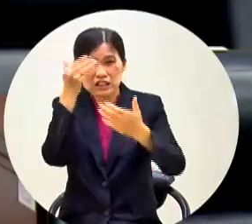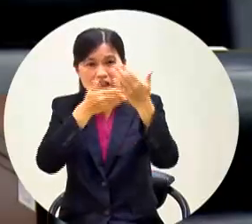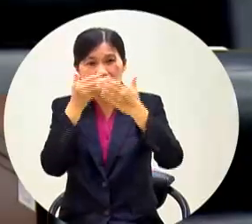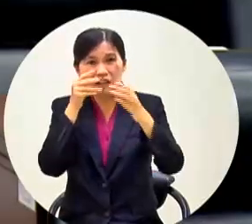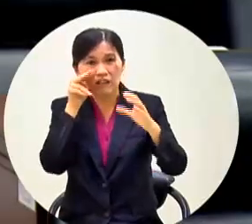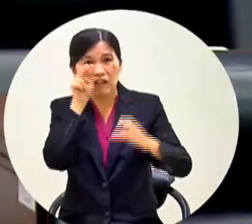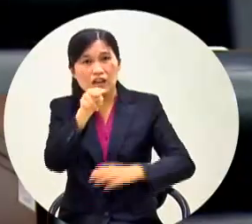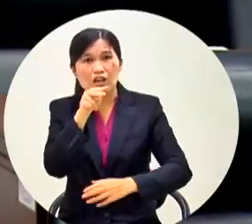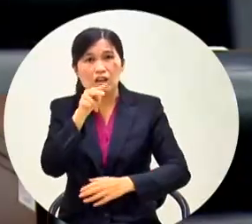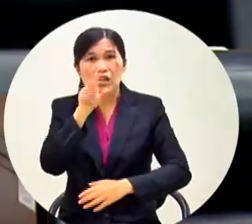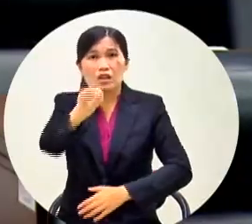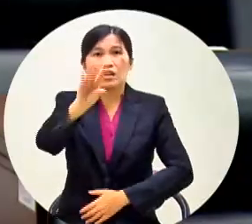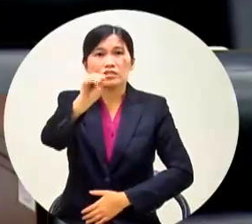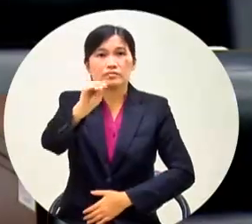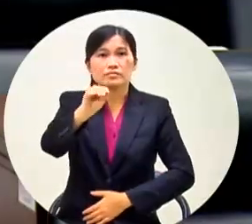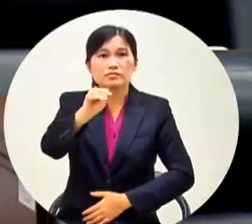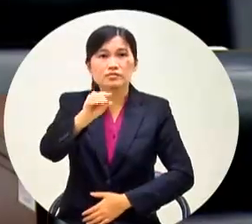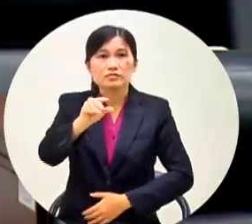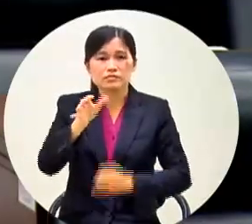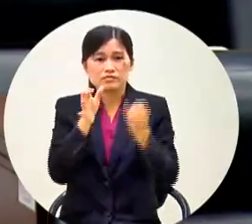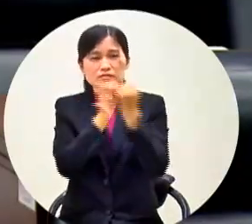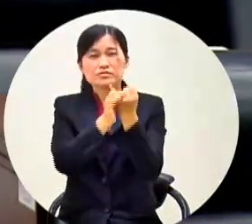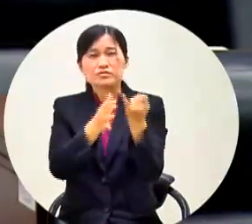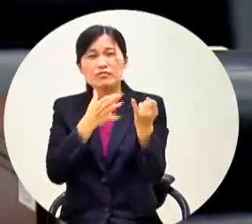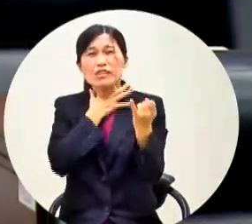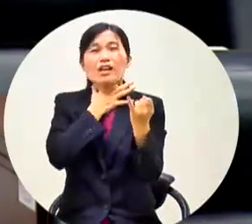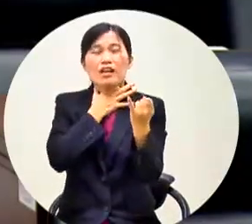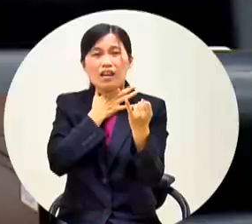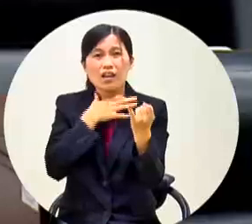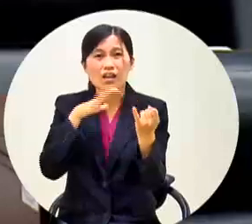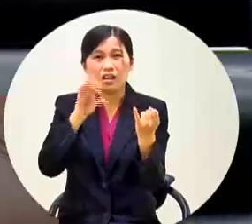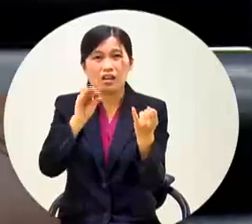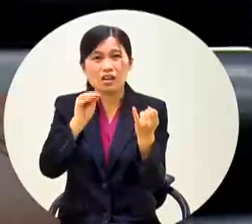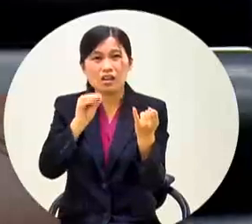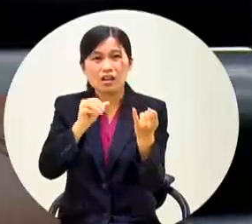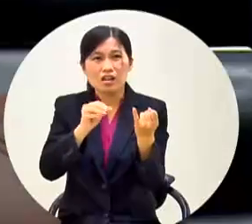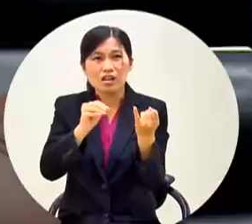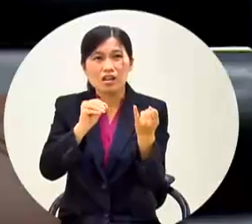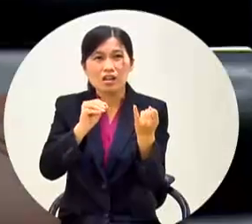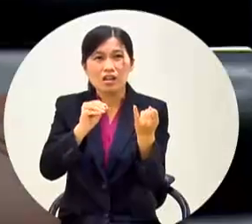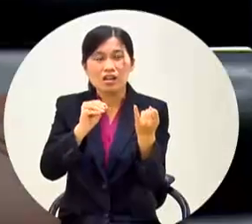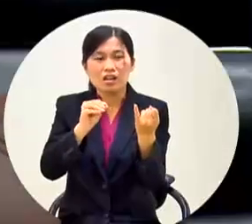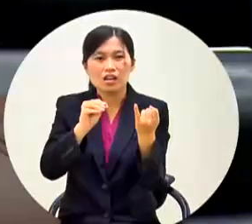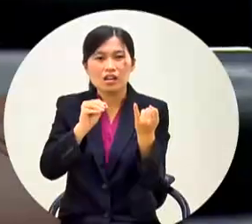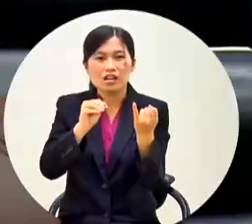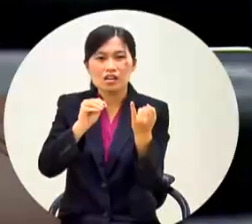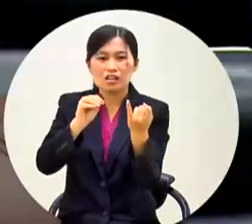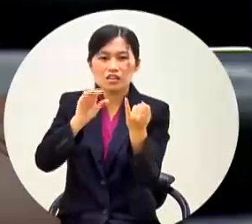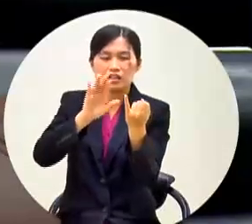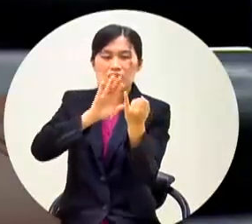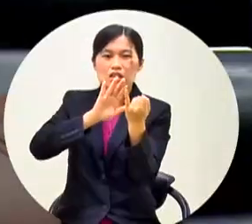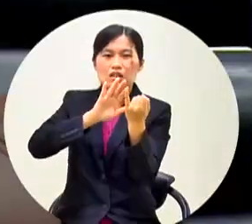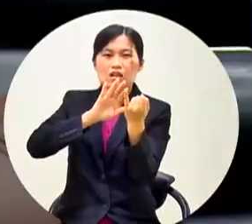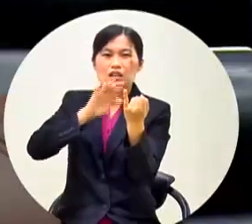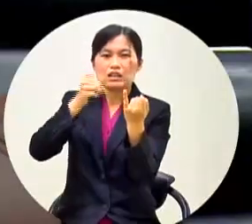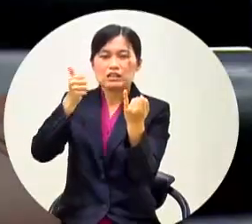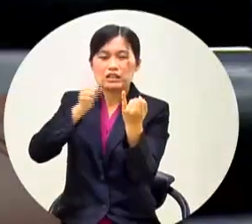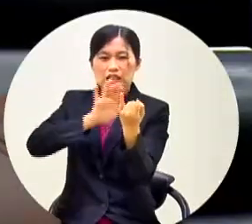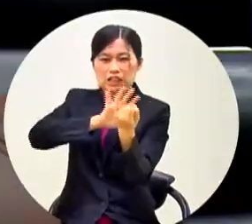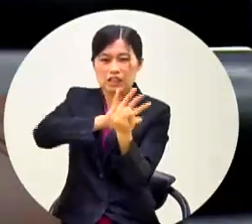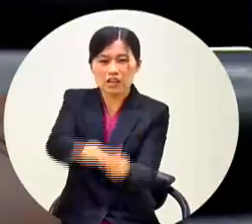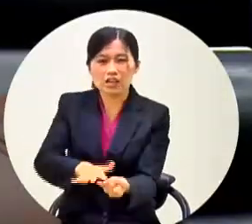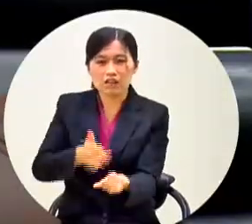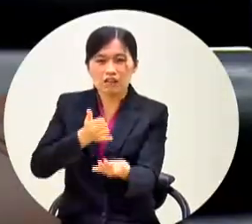没有勒住，然后又把他一手推开，都摔在你主席的旁边那个报告台，都摔在头